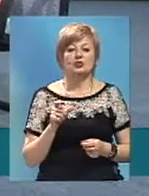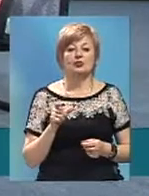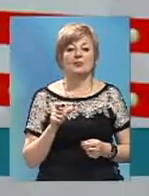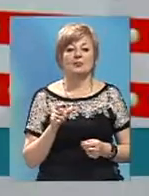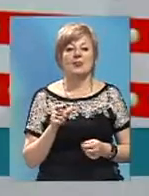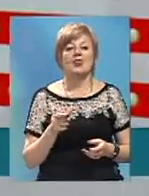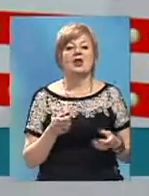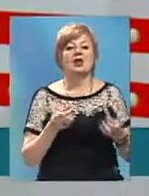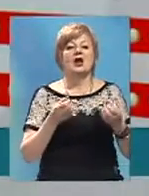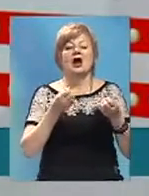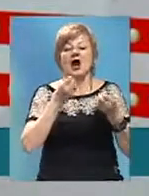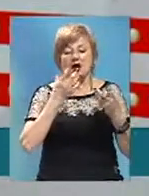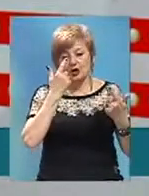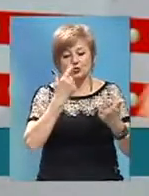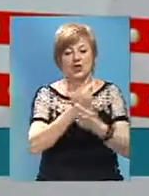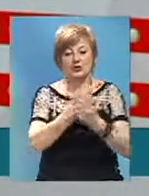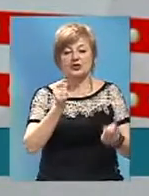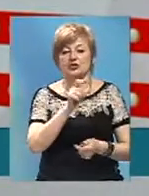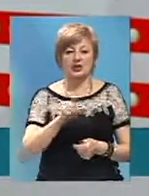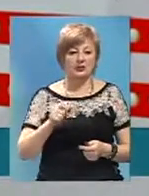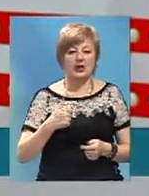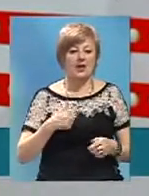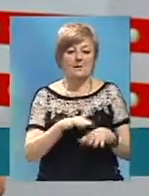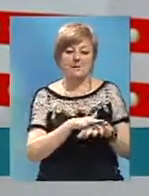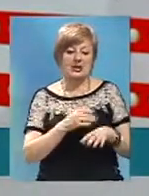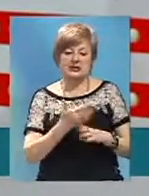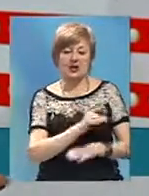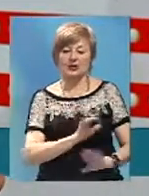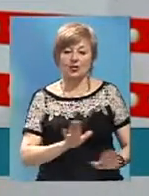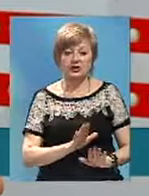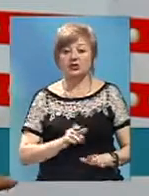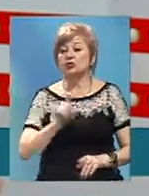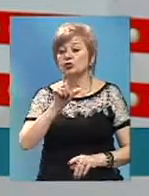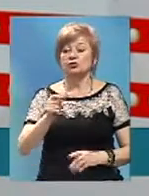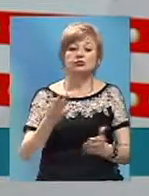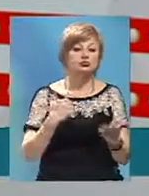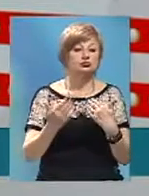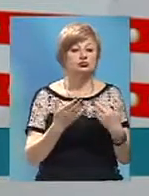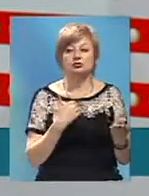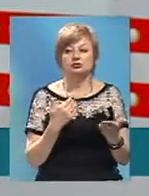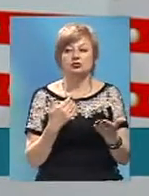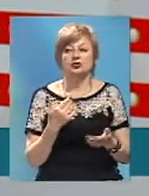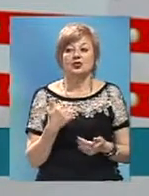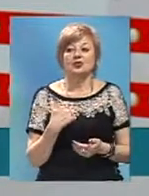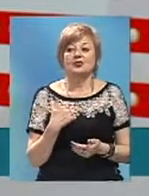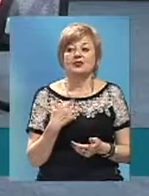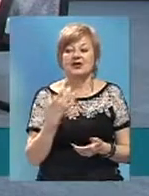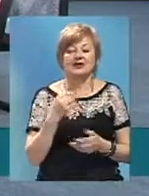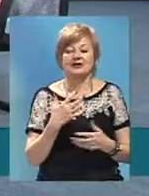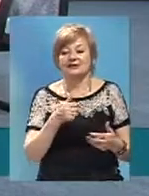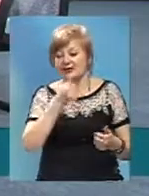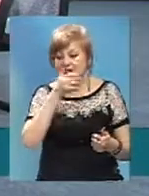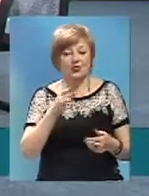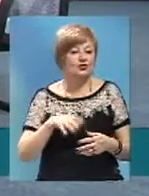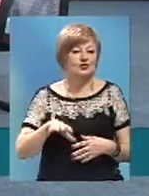з добре поінформованими виборцями. По базарах ми не ходили, але ми говорили з людьми, які називаються... Хотіли б ходити, просто не розірвешся,